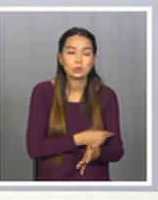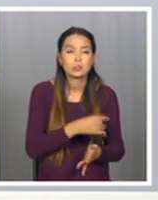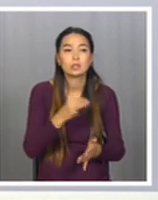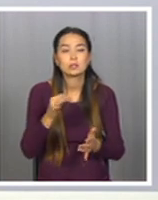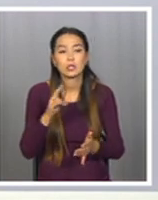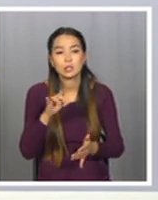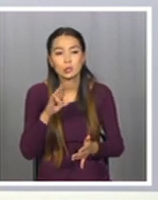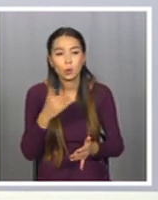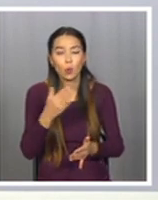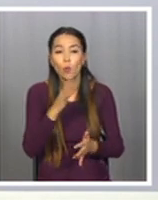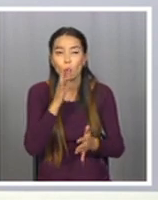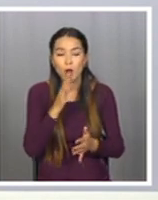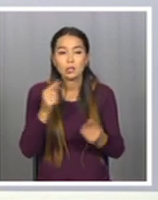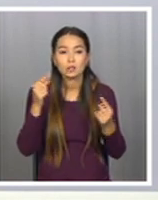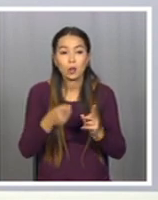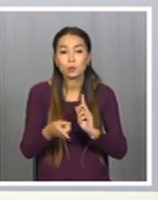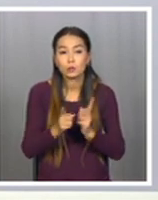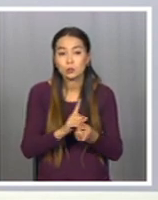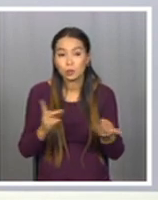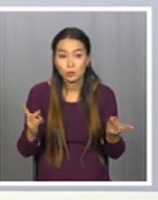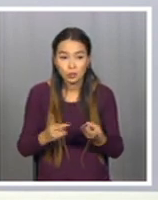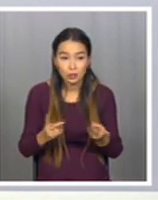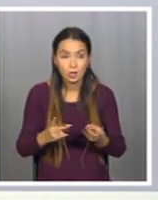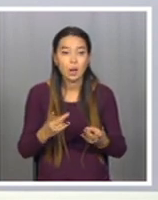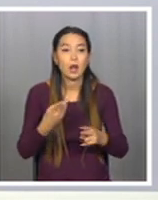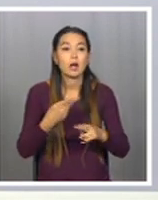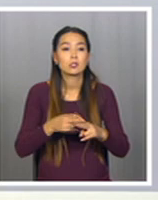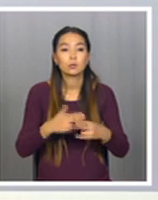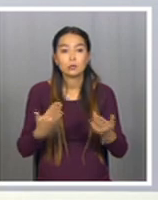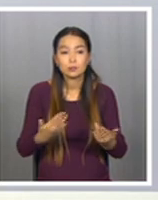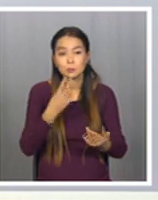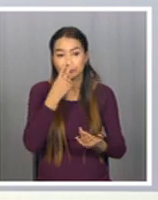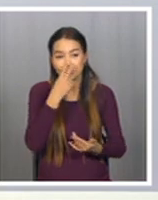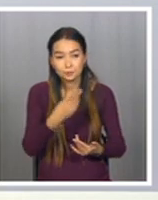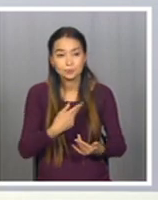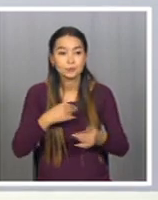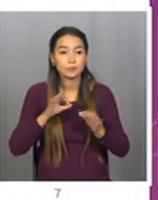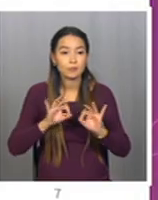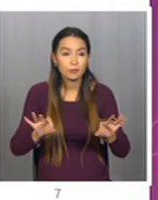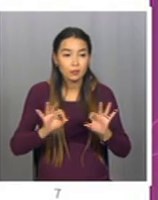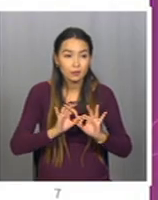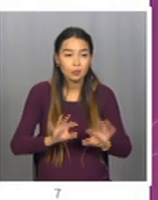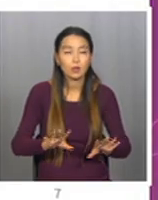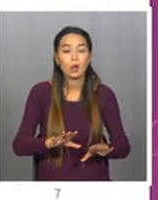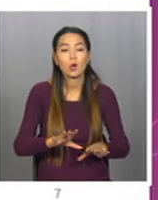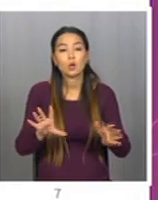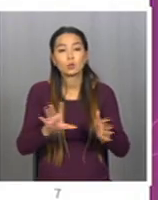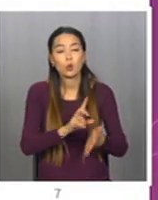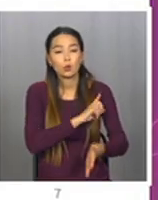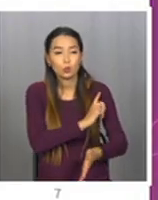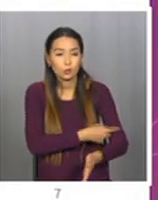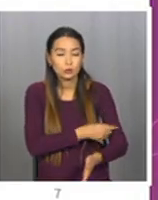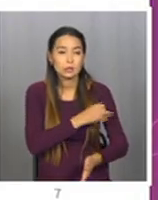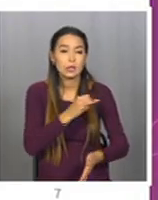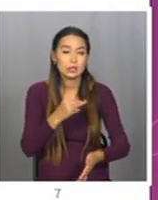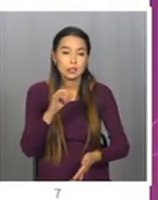керек. Енді қараңыздар, жаңа мен айттым, тоқ күші де кернеуде бірдей фазада тербелет